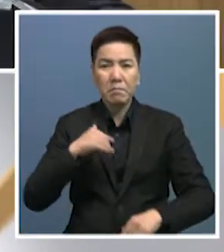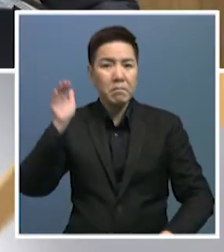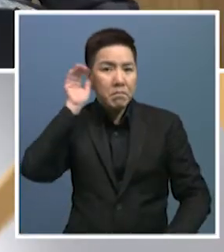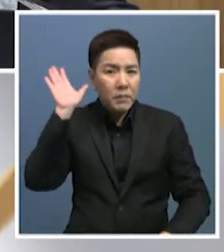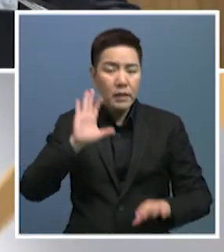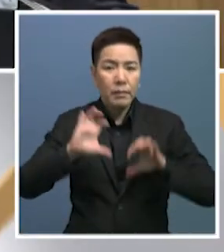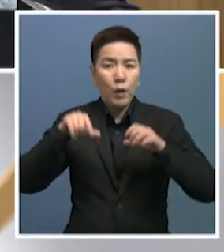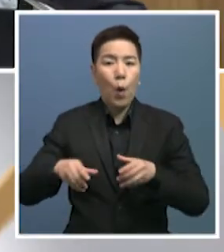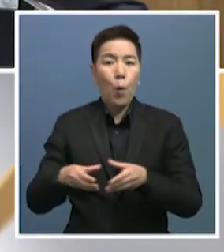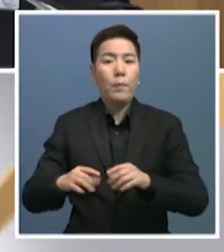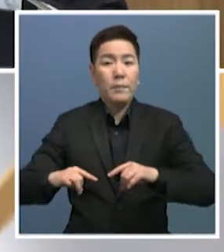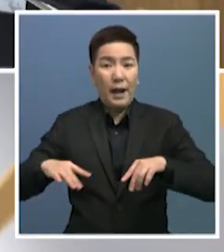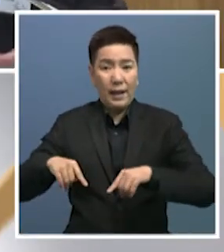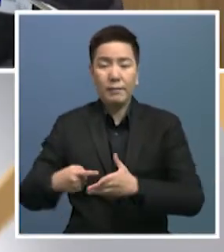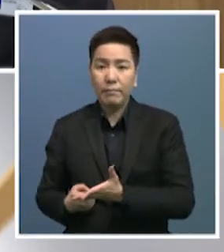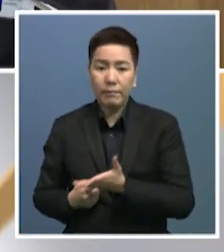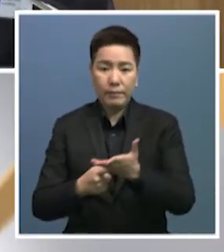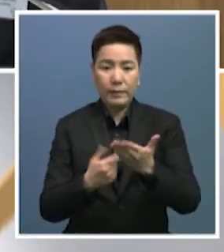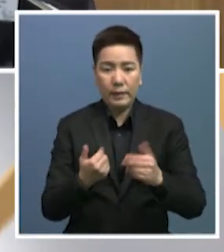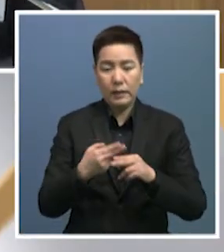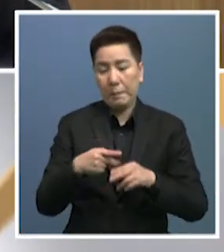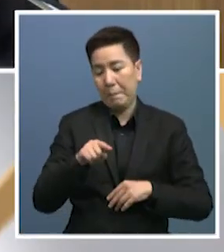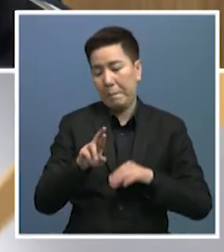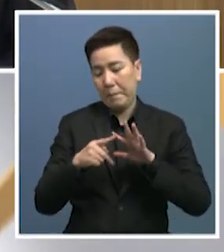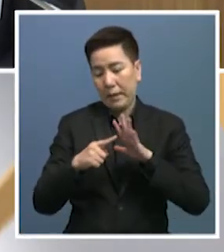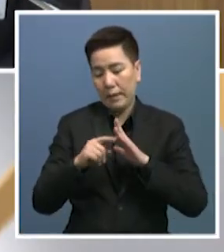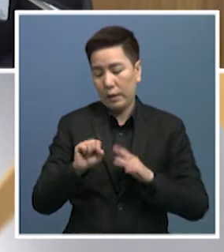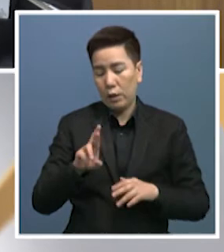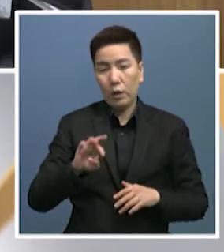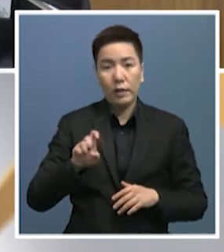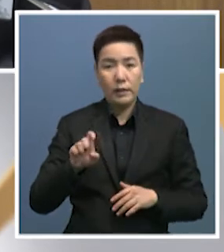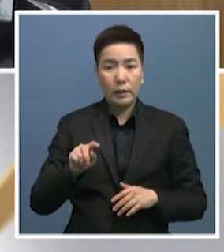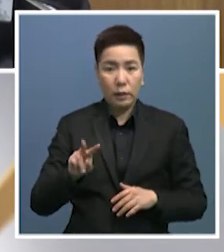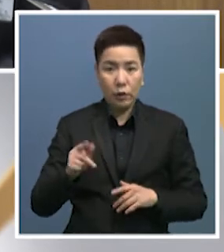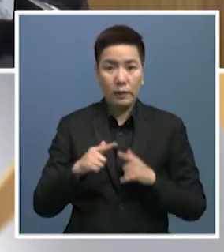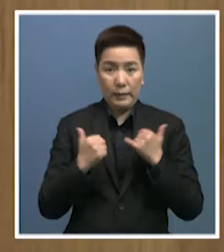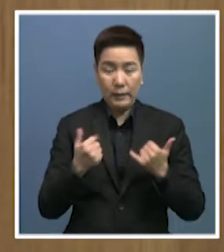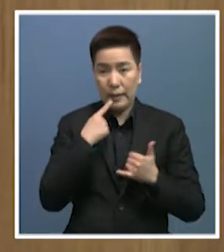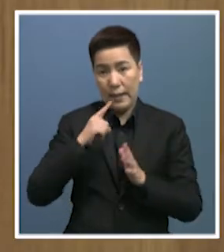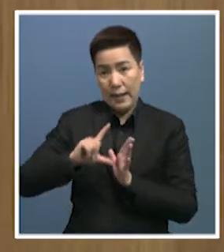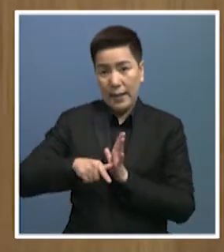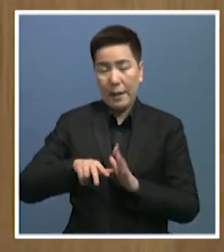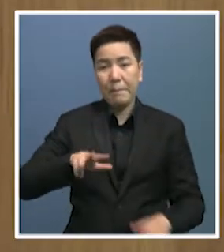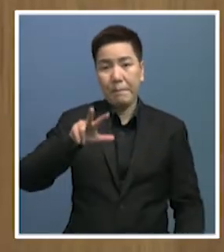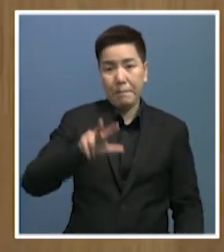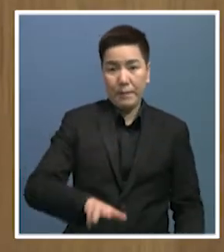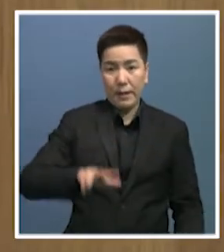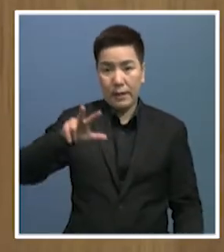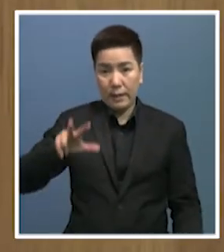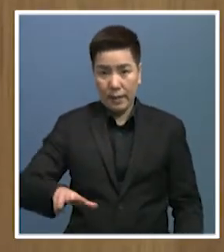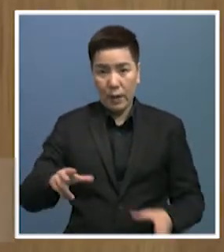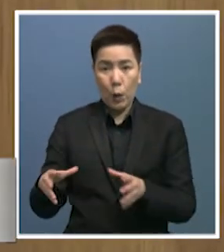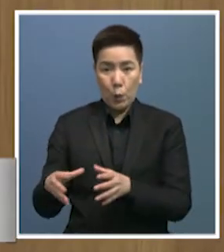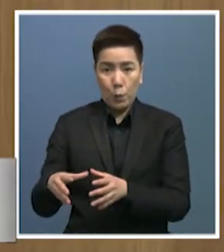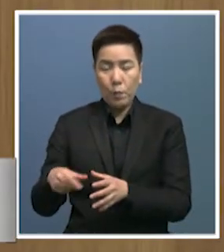ให้ได้จากทางฝ่ายค้านั่นแหละค่ะเรื่องนี้คุณประเสริฐจันทะรวงทองค่ะท่านเป็นเลขาธิการของทางพรรคเพื่อไทยก็ออกมา